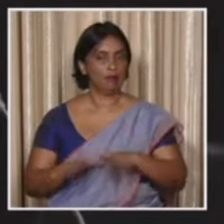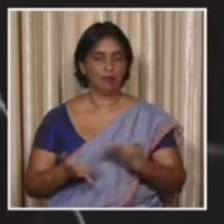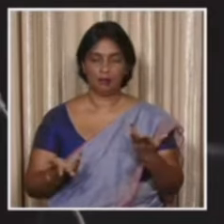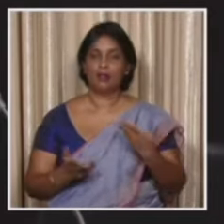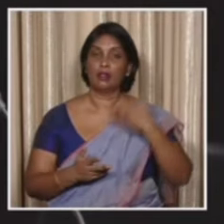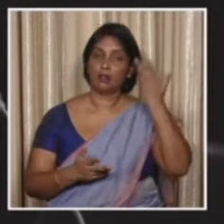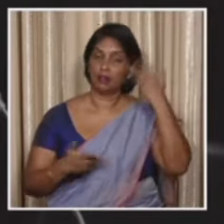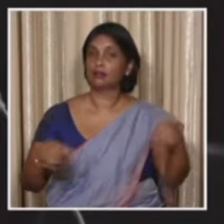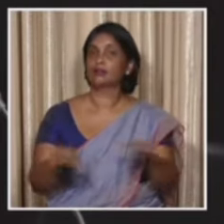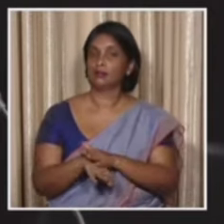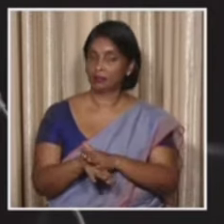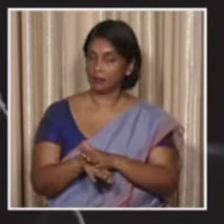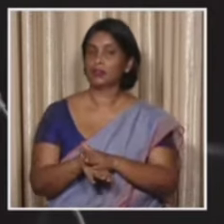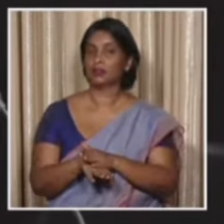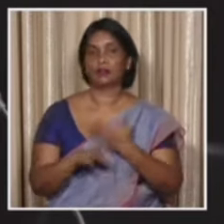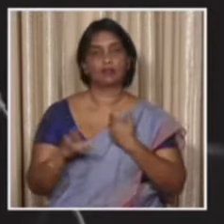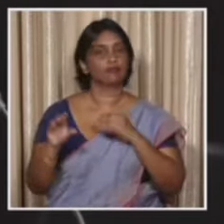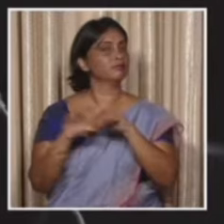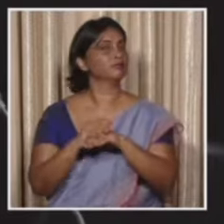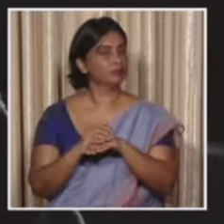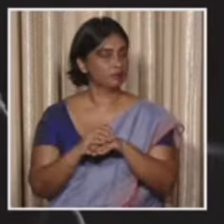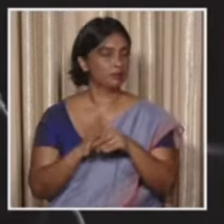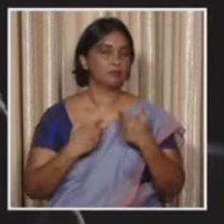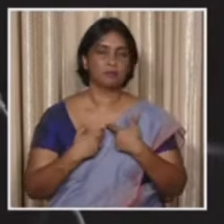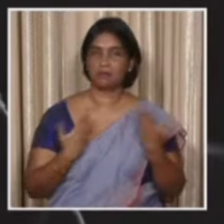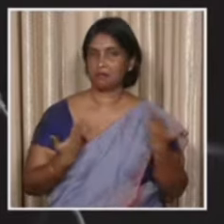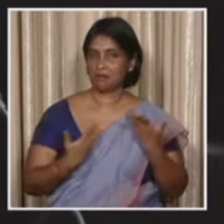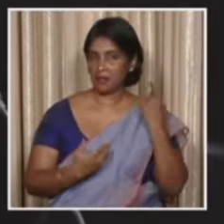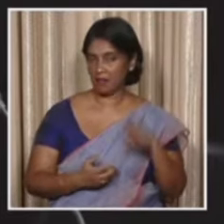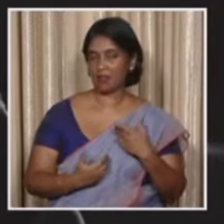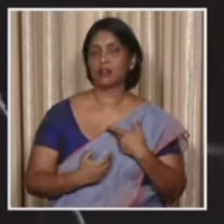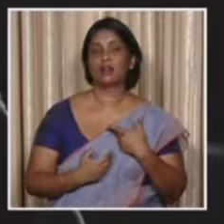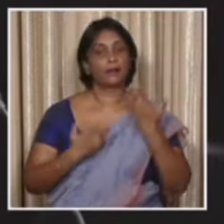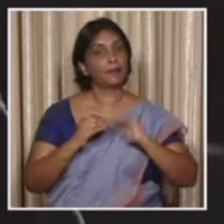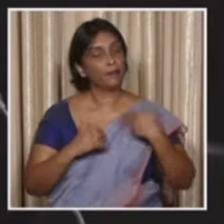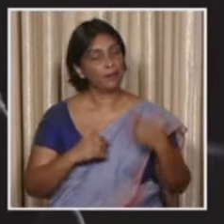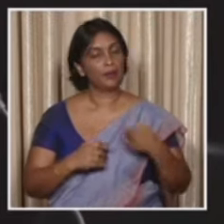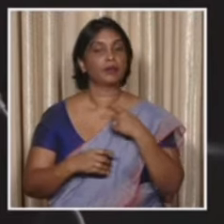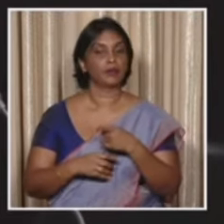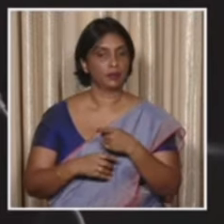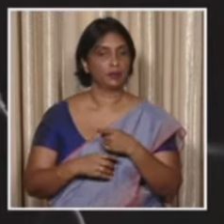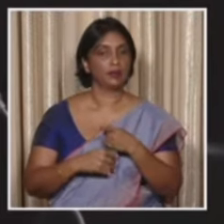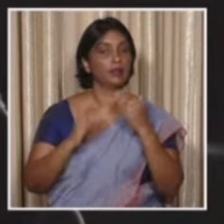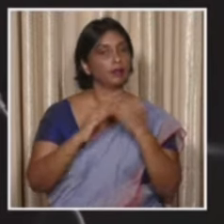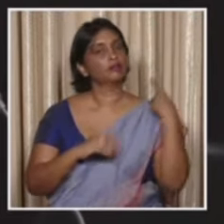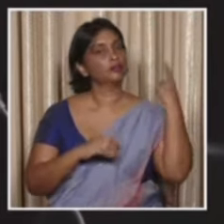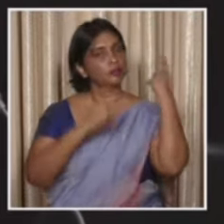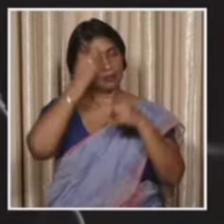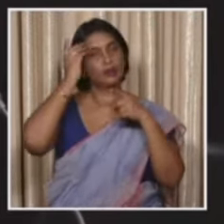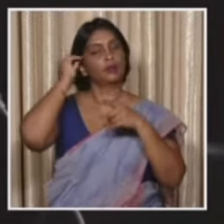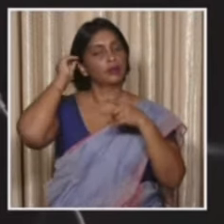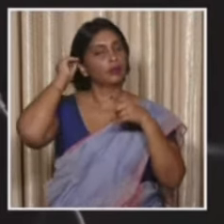கொள்ள முடியாவிட்டாலும் கூட அதுக்கு பிற்பாடு அவருடைய வீட்டுக்கு சென்று அவருடைய உறவினர்களோடு கலந்து பேசிவிட்டு